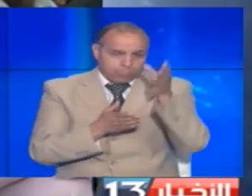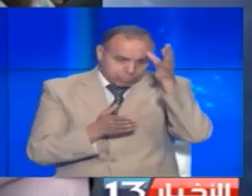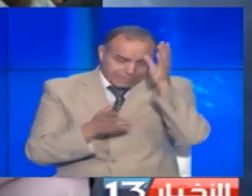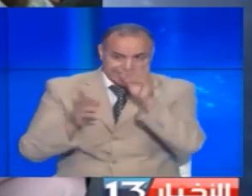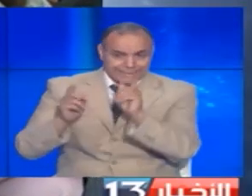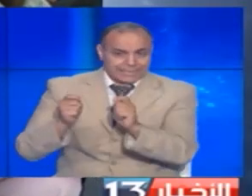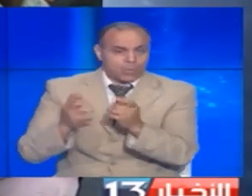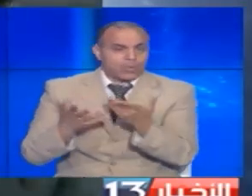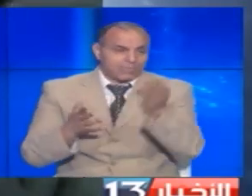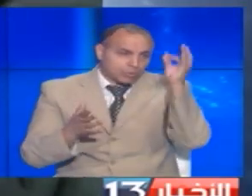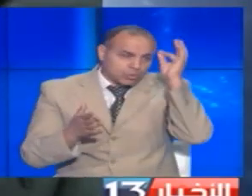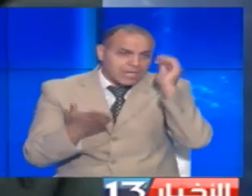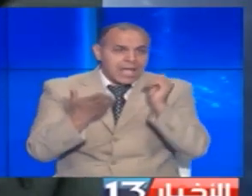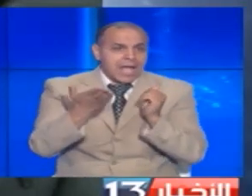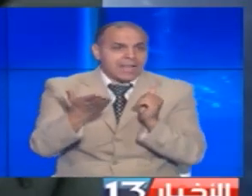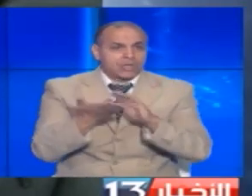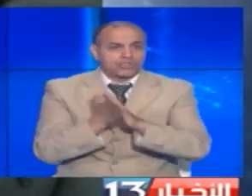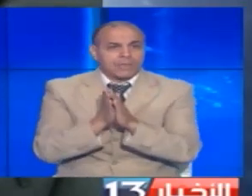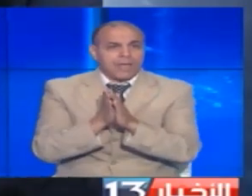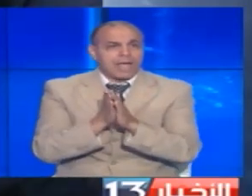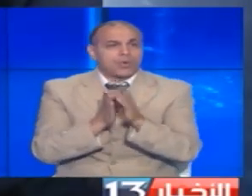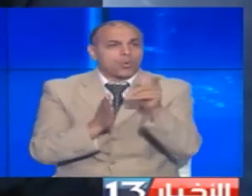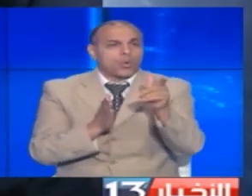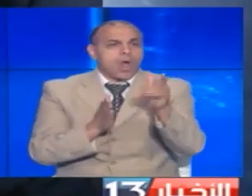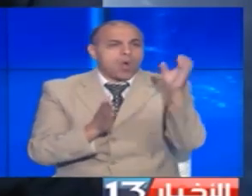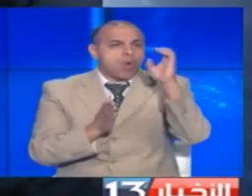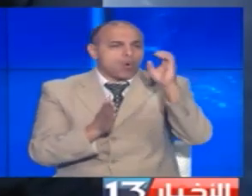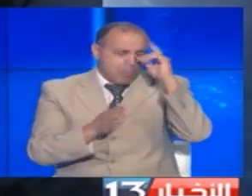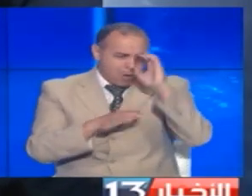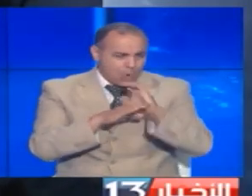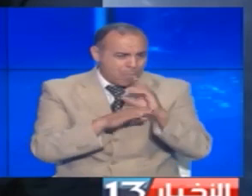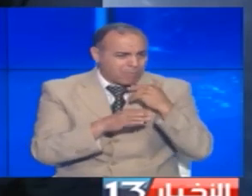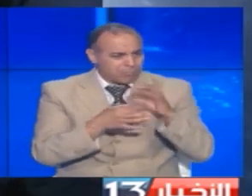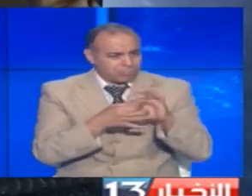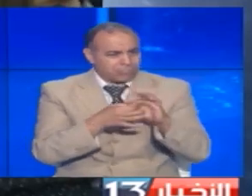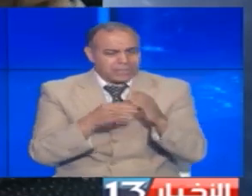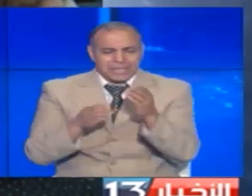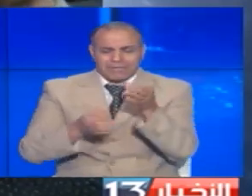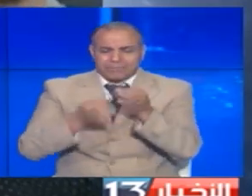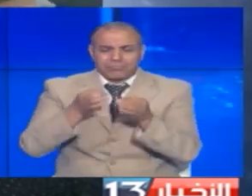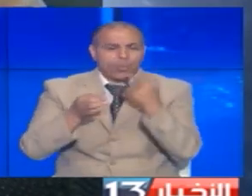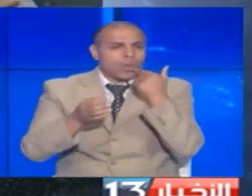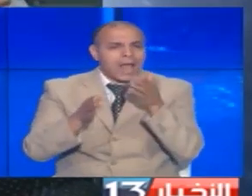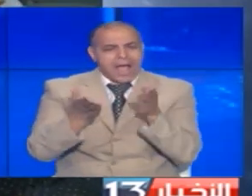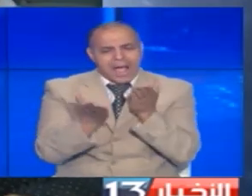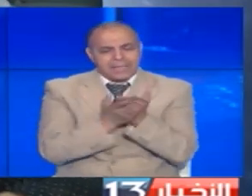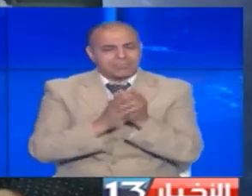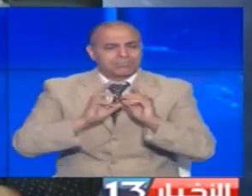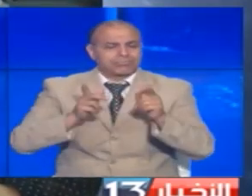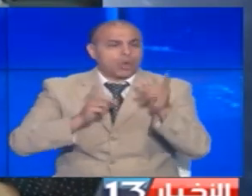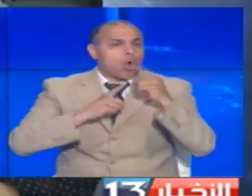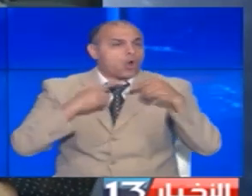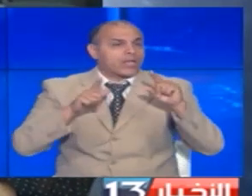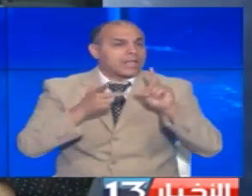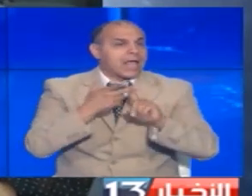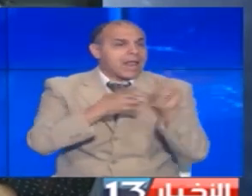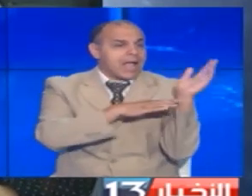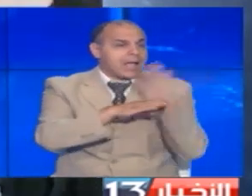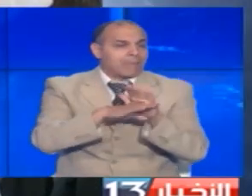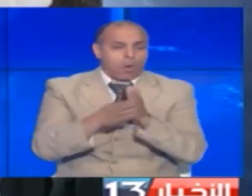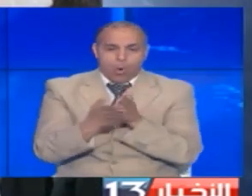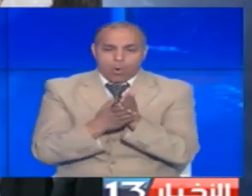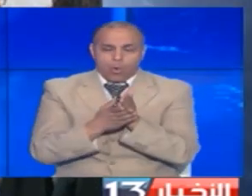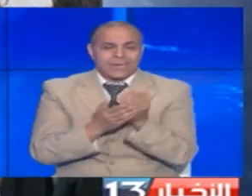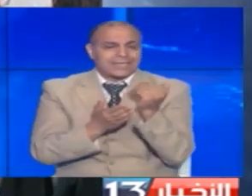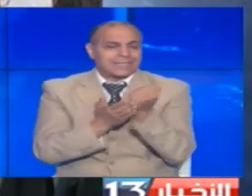بتونس كولومبيا عنوانها التقاضي الاستراتيجي والعداله الانتقاليه اي حمايه للحقوق